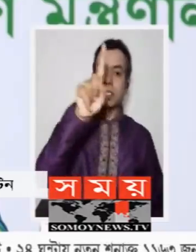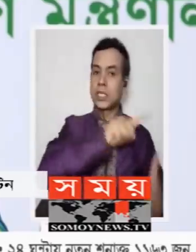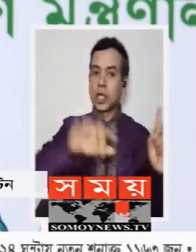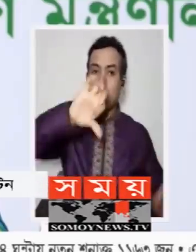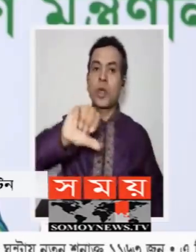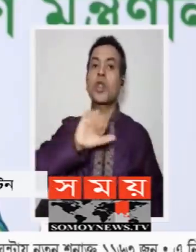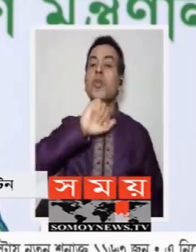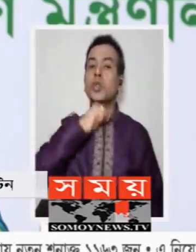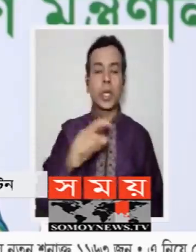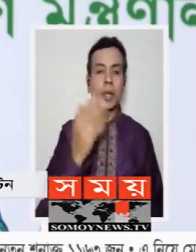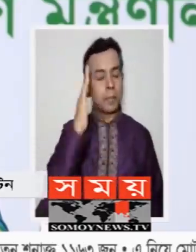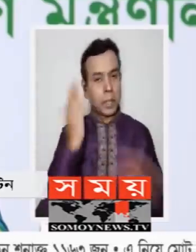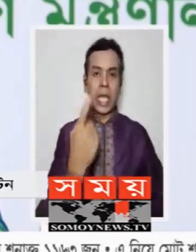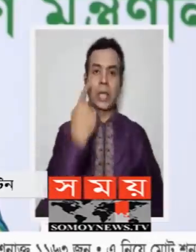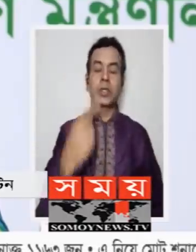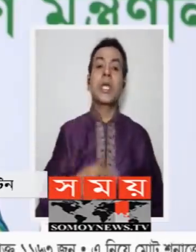61 থেকে 70 বছরে 3 জন,